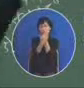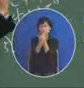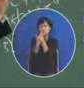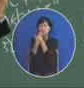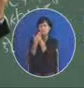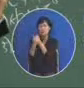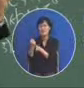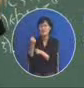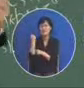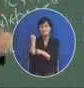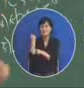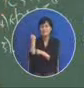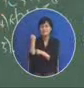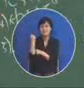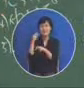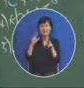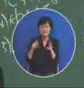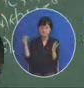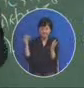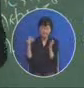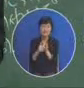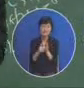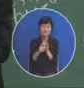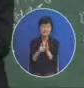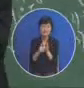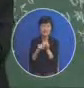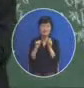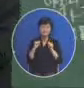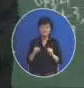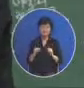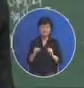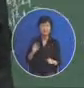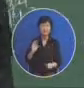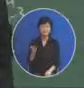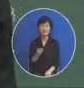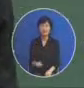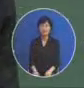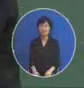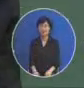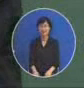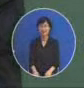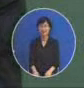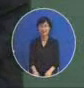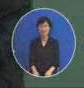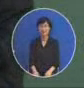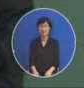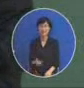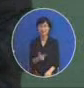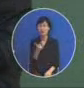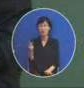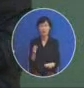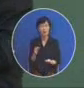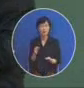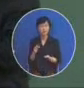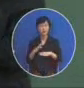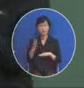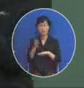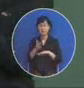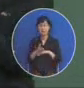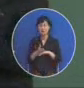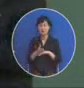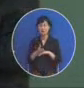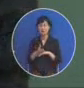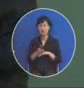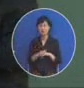때문에 지금까지 뛴 거예요. And I was able to run up until this point because I had you behind me. I had your prayers and that background of prayer.